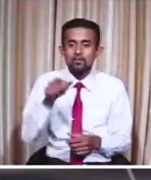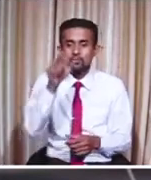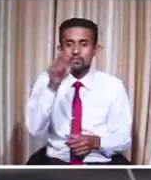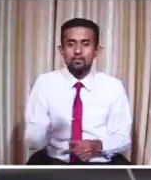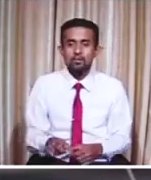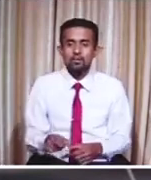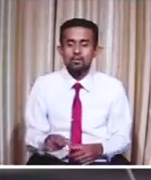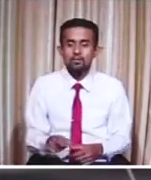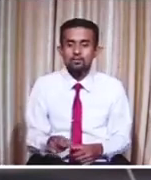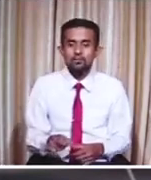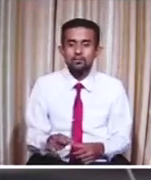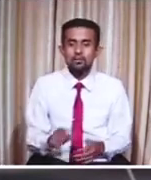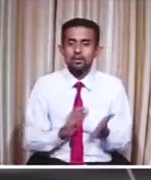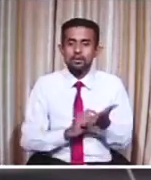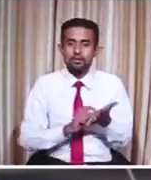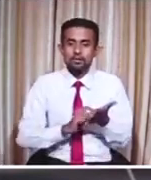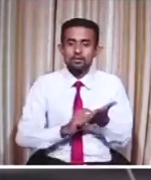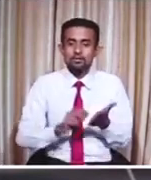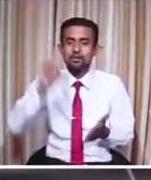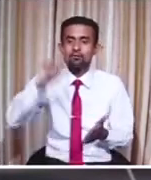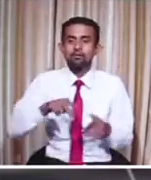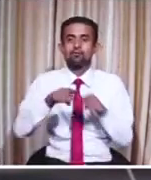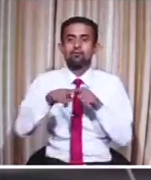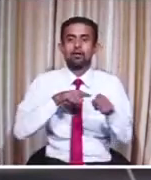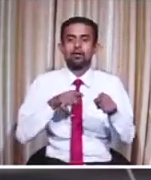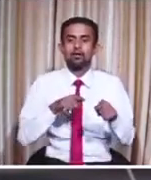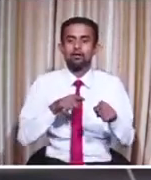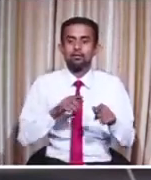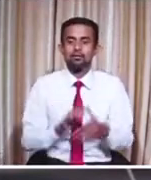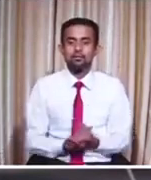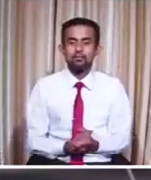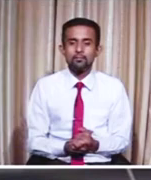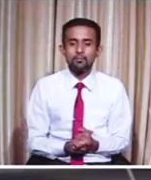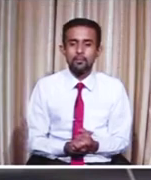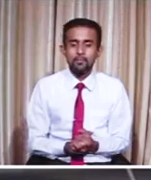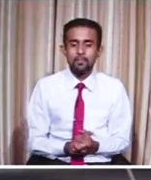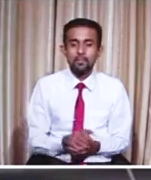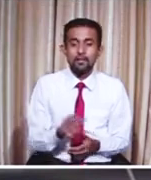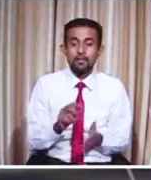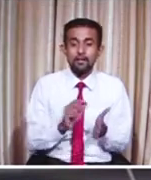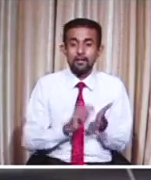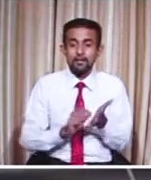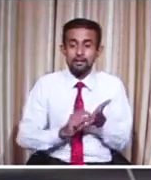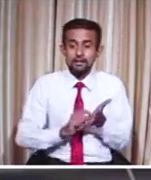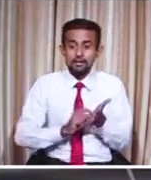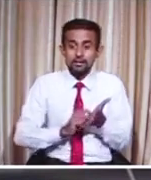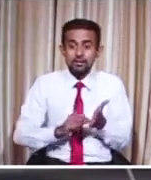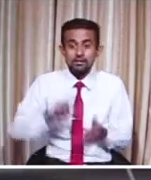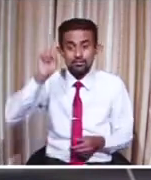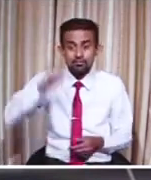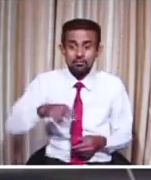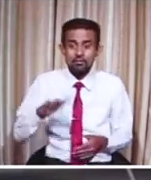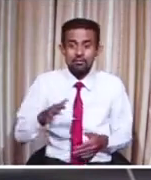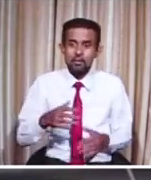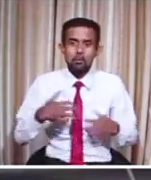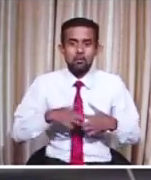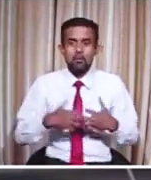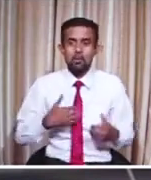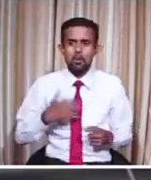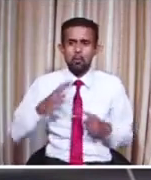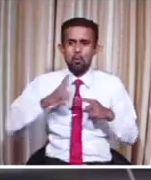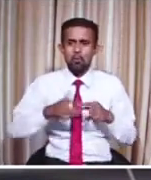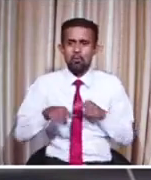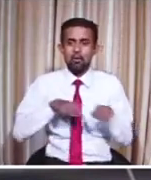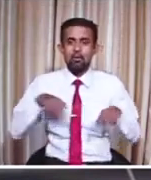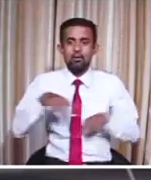aku. Lotara iya agni aduh nani. Itu mat eh lotara iya dicekat api perasaan ni hebei. Api mode wagi